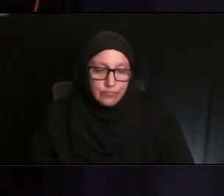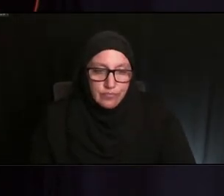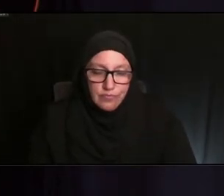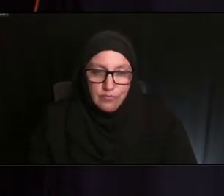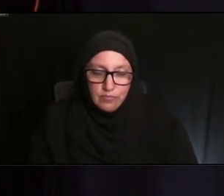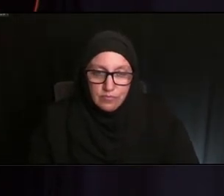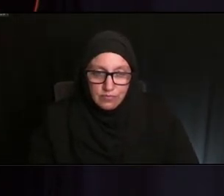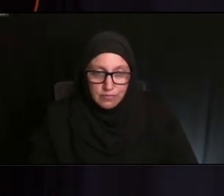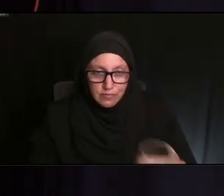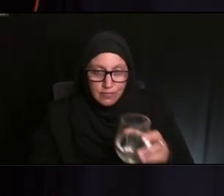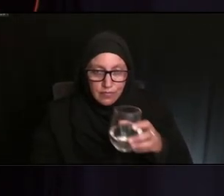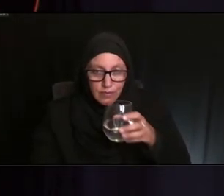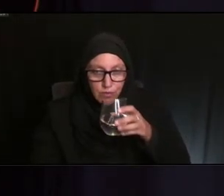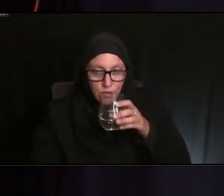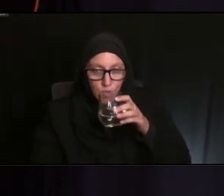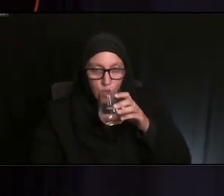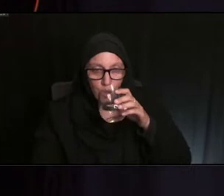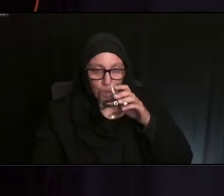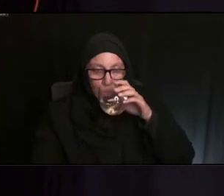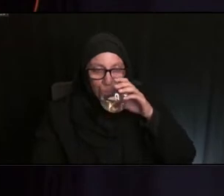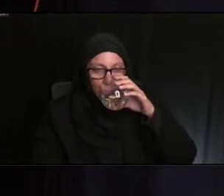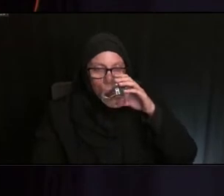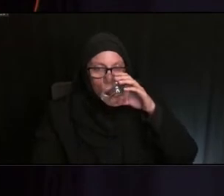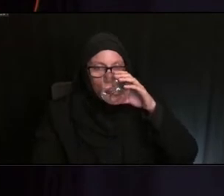فِي الصِّيَامِ الْيَوْمِ.